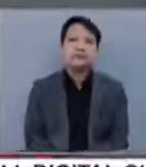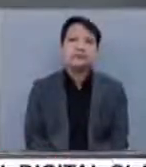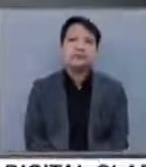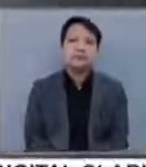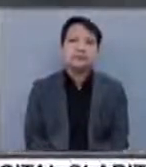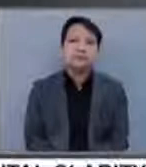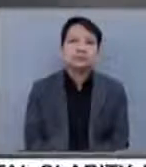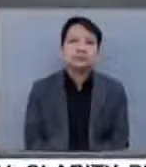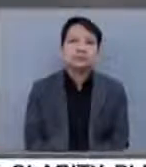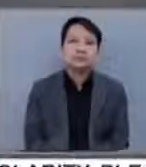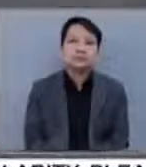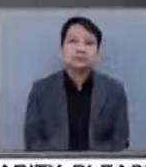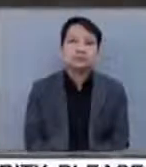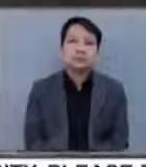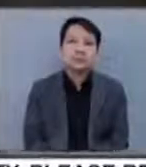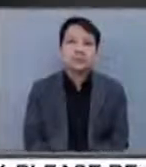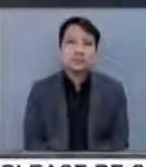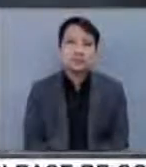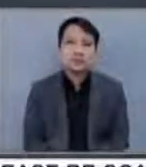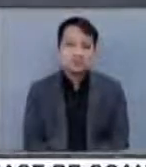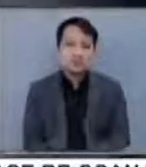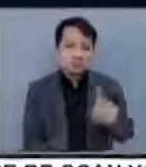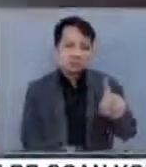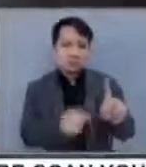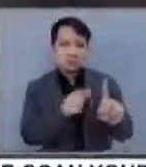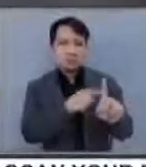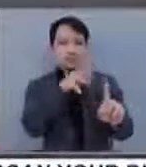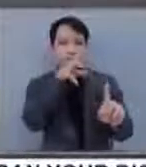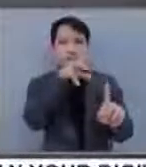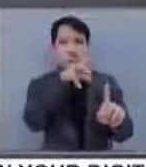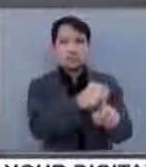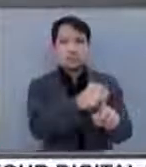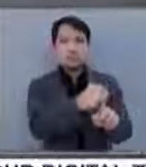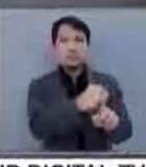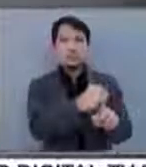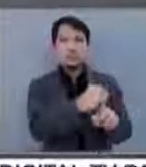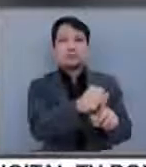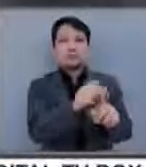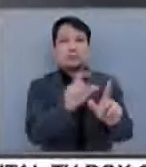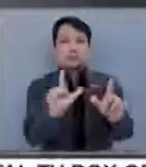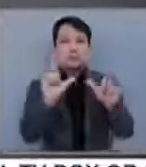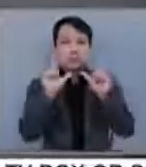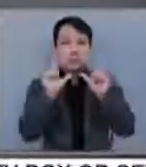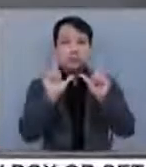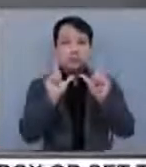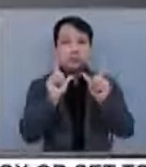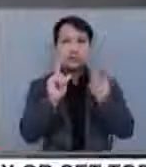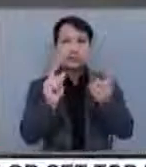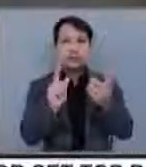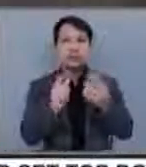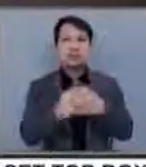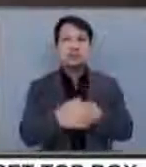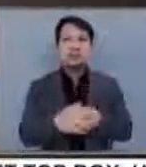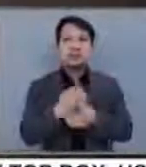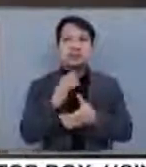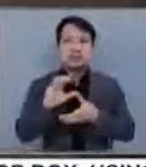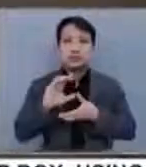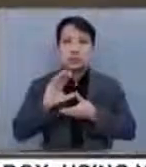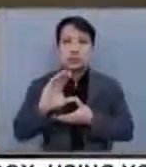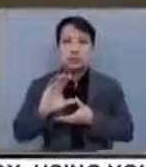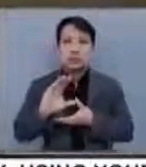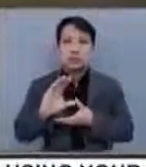Nalambat ng mga pulis ang number one most wanted sa probinsya ng Zamboanga, Sibugay na nagtatago sa Baseco Compound sa